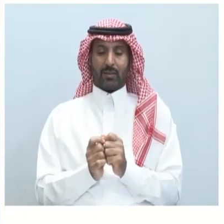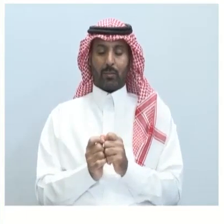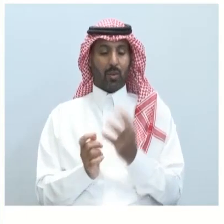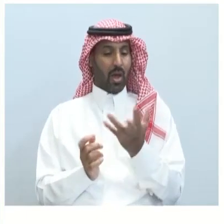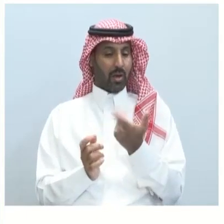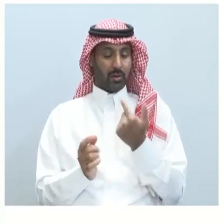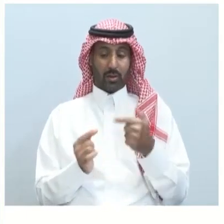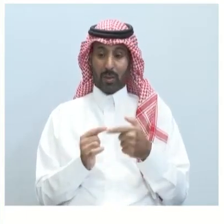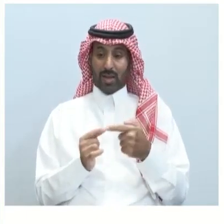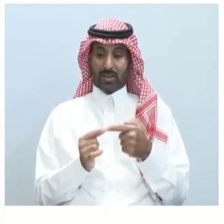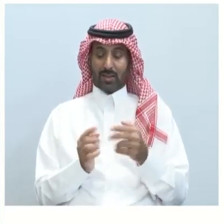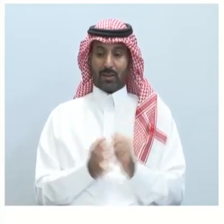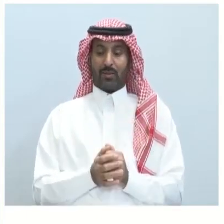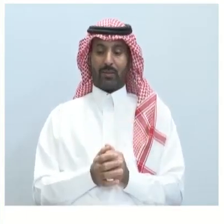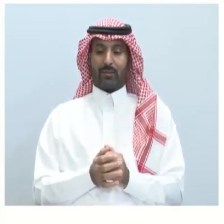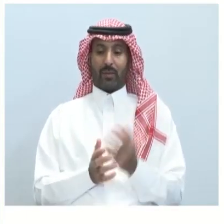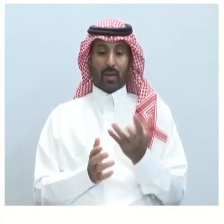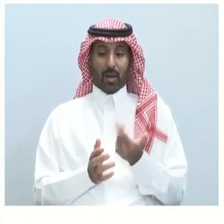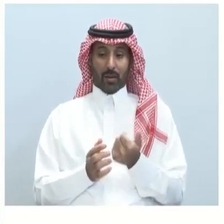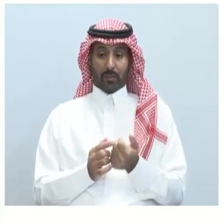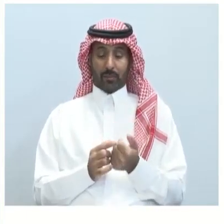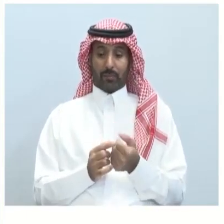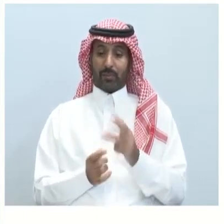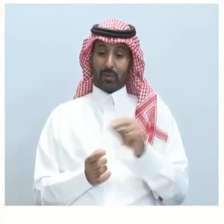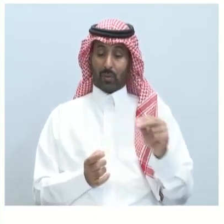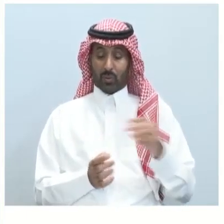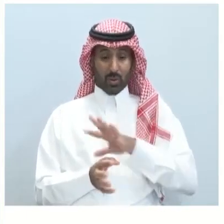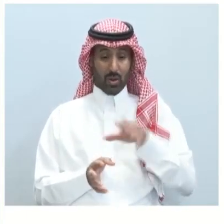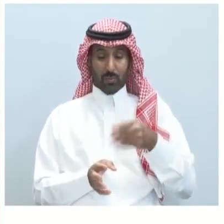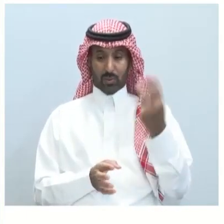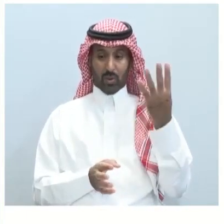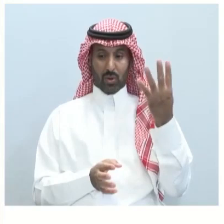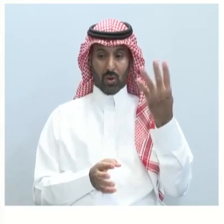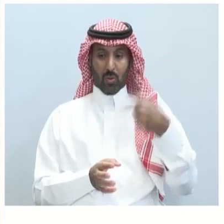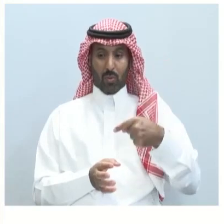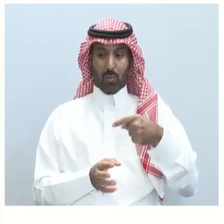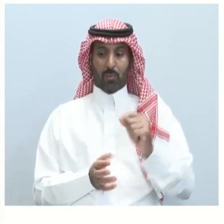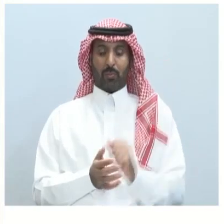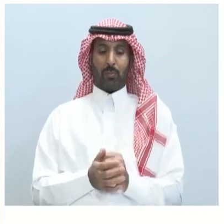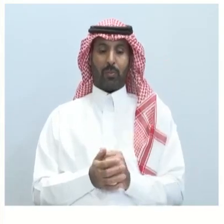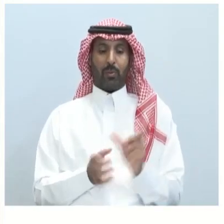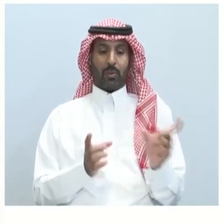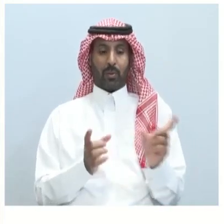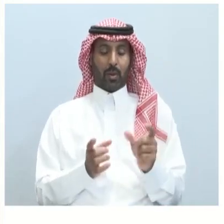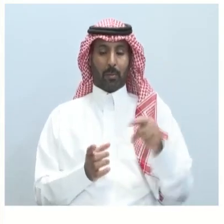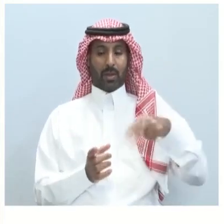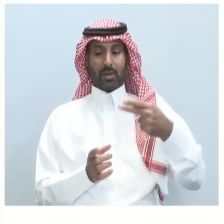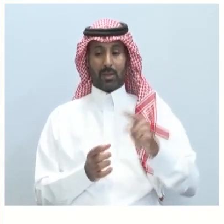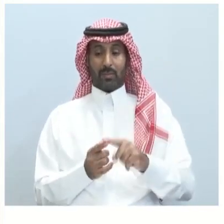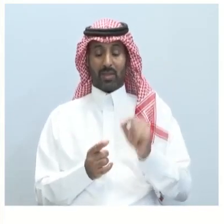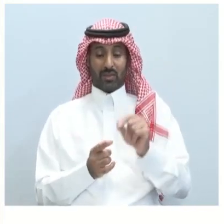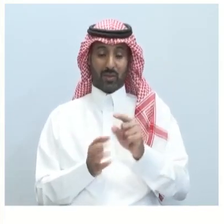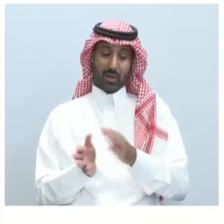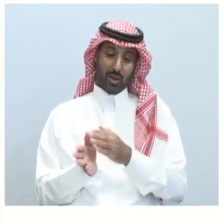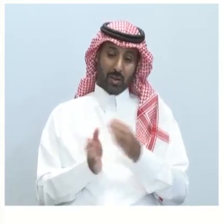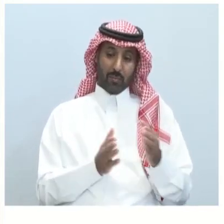القيم لكن كلهم يساووا كم كلهم يساووا 14 لاجل كذا ذكرنا بانه هنا قيمه صفر الى قبل